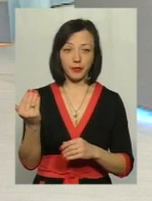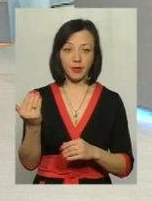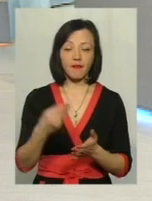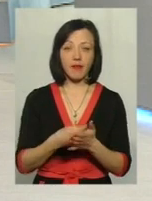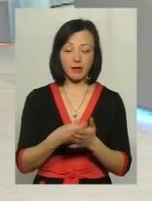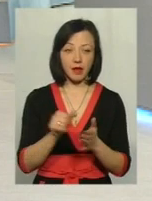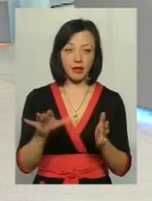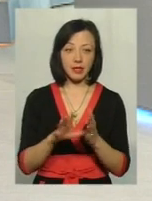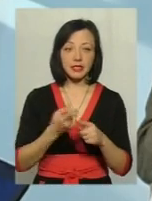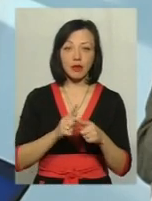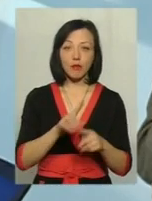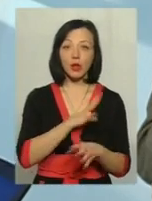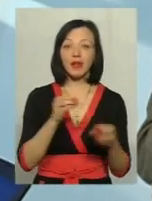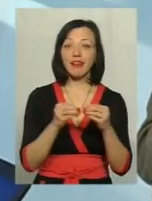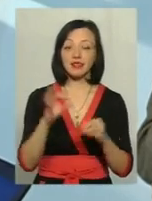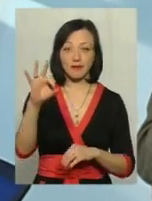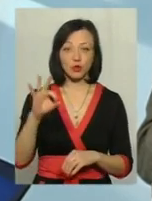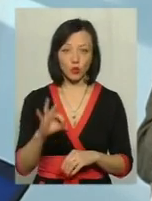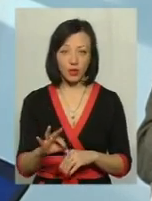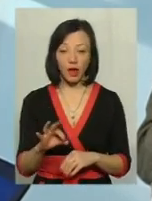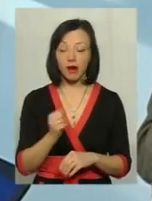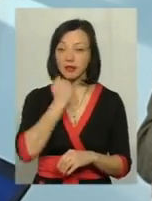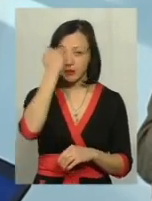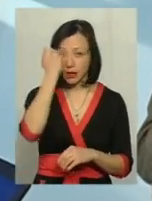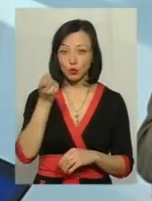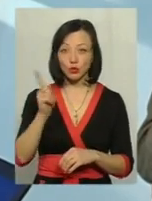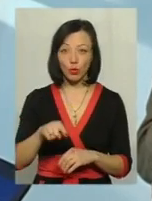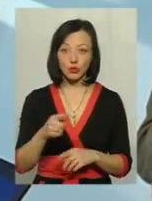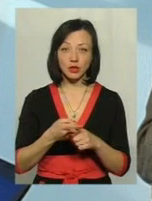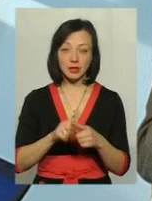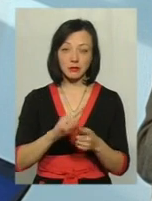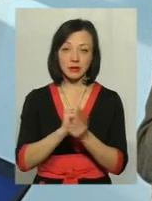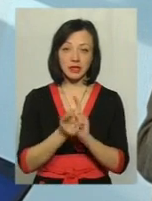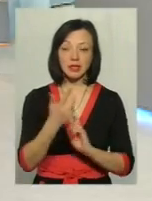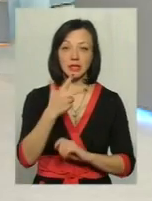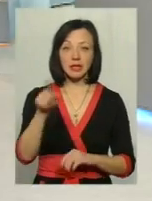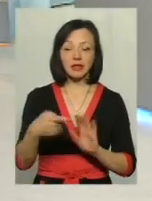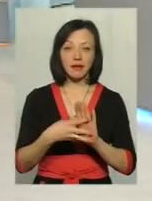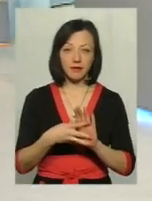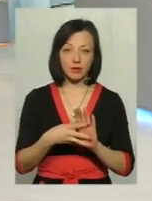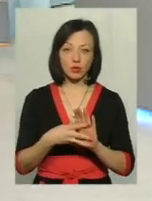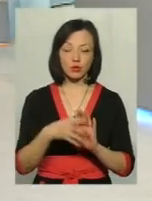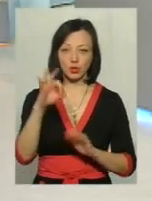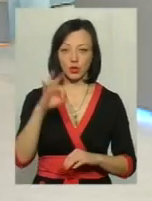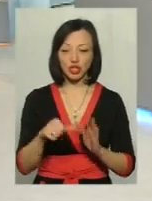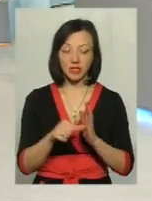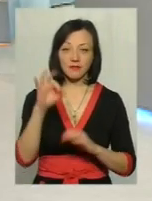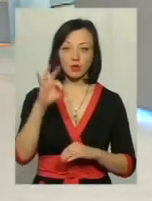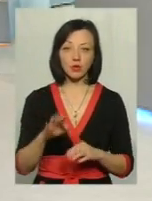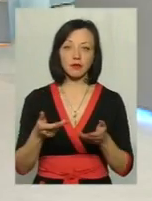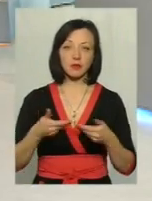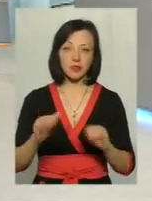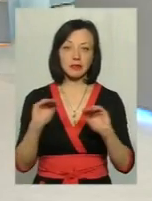вартість електроенергії, то це було б 10%. А завдяки тому, що вона цей 3,9%. Тобто на 6% ми